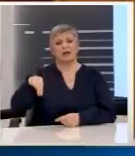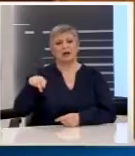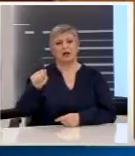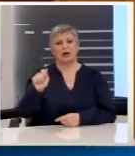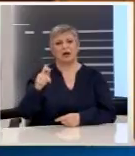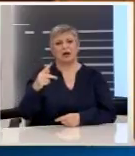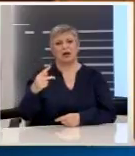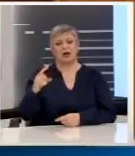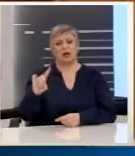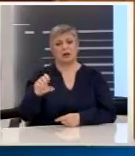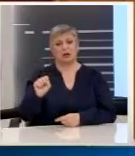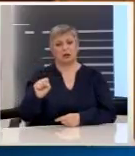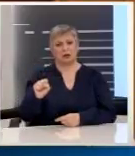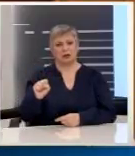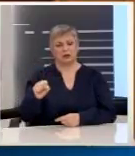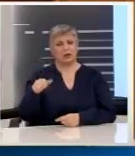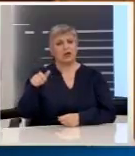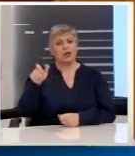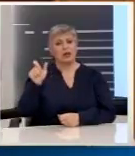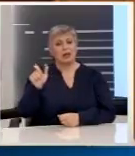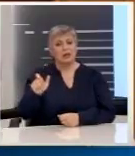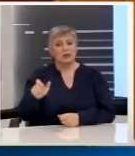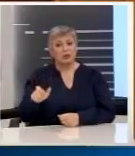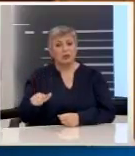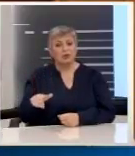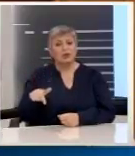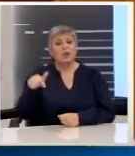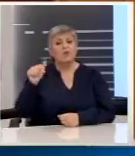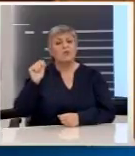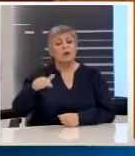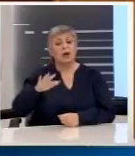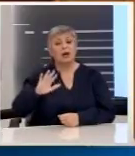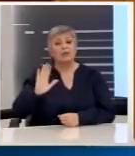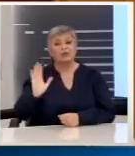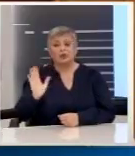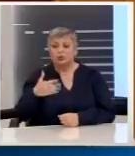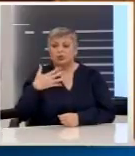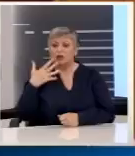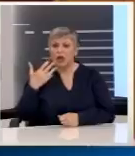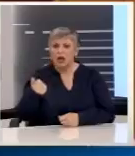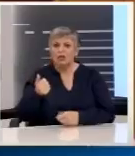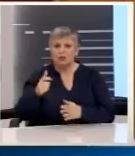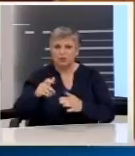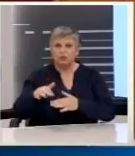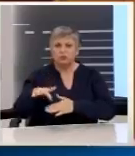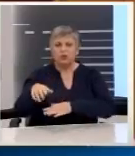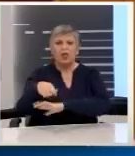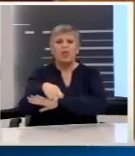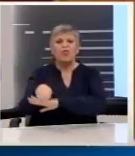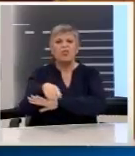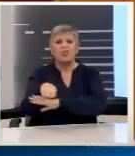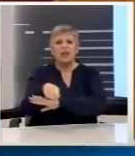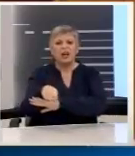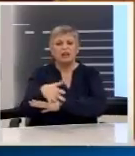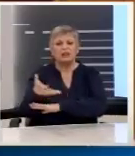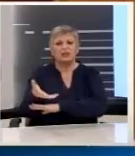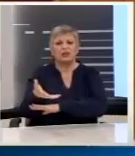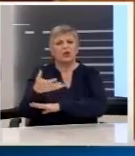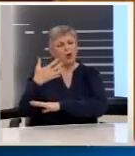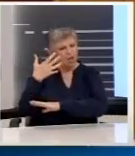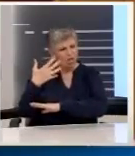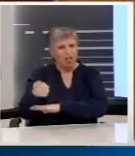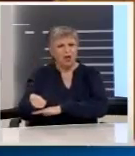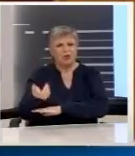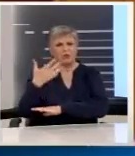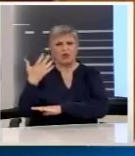κάθε επιχειρηματία που έχει εκκρεμίσει υποθέσεις με τη δικαιοσύνη, και δεν είναι λίγοι αυτοί που έχουν εκκρεμίσει υποθέσεις